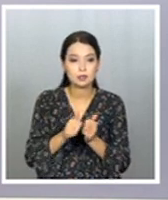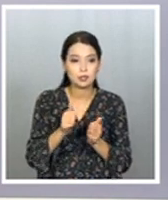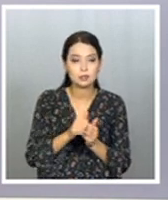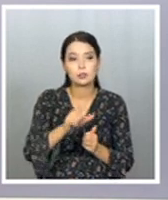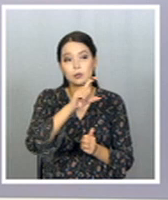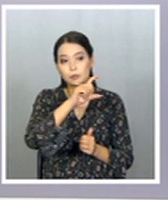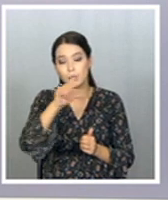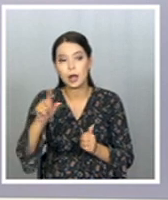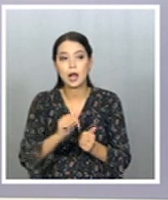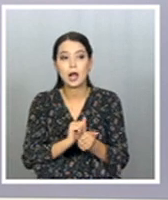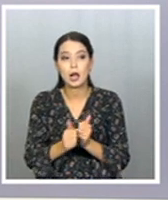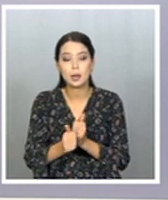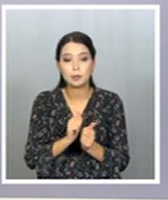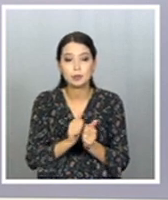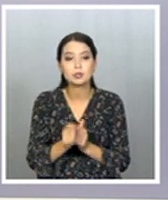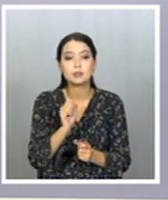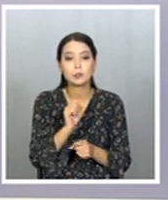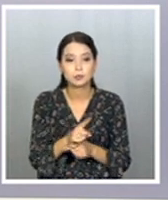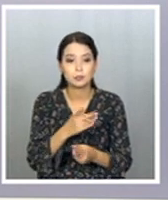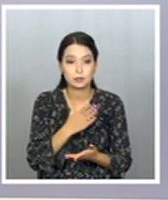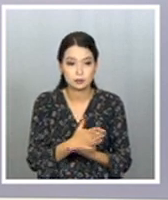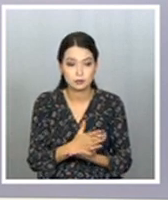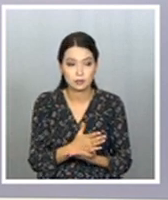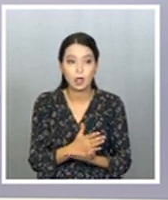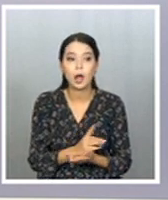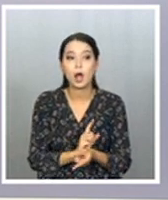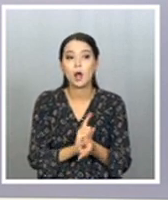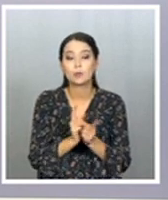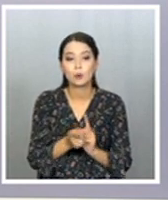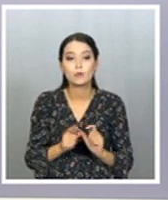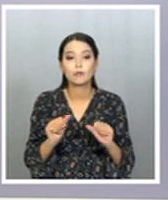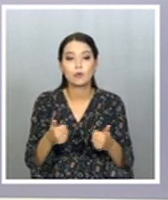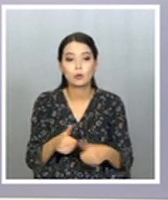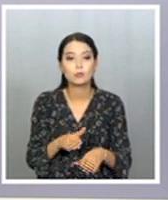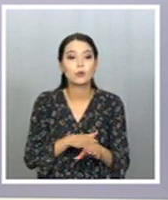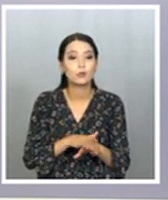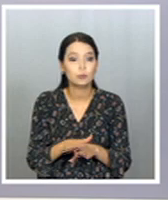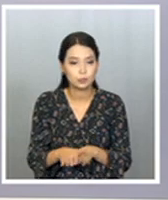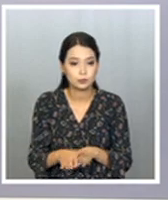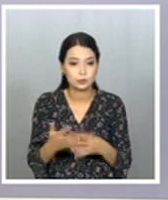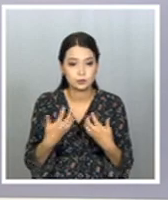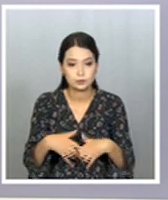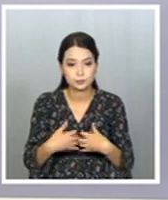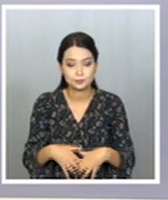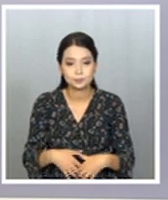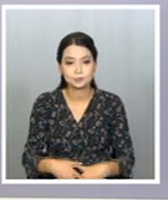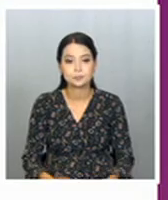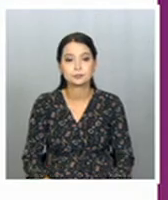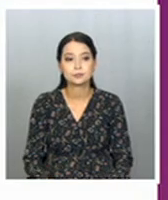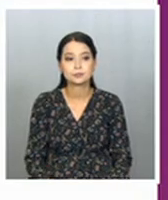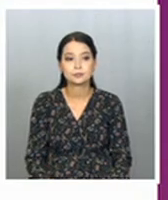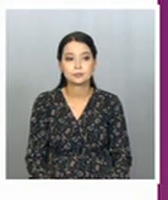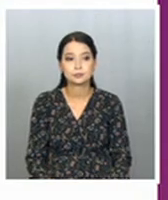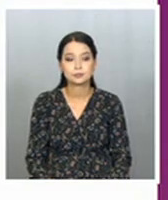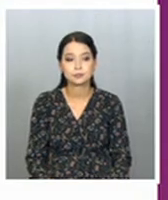алмастыру тәсілін қолданамыз. Яғни алмастырудағы формуланы қолдану арқылы есепті шығарамыз. Демек,